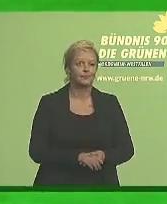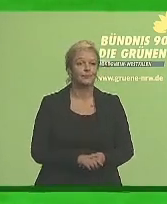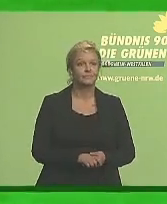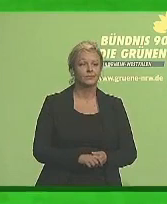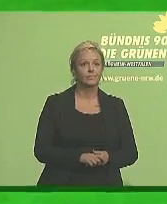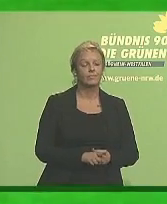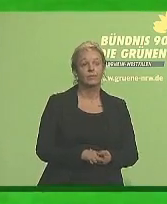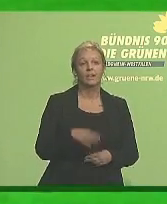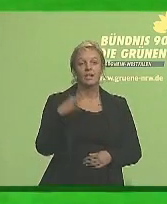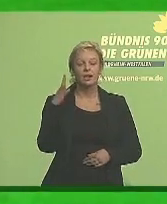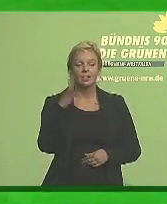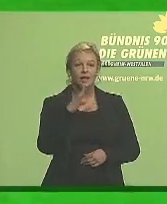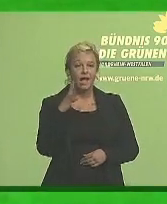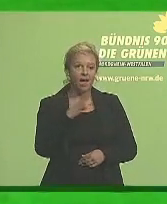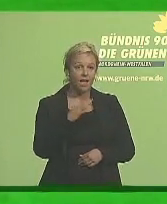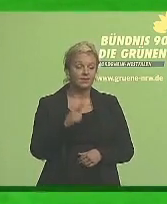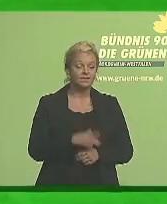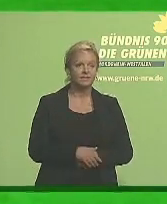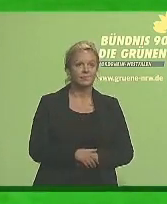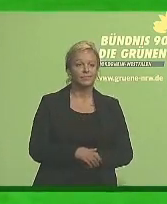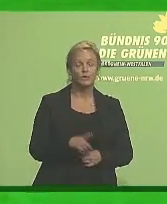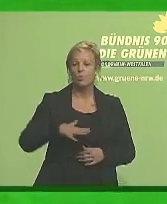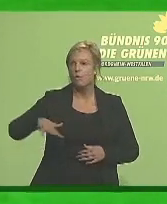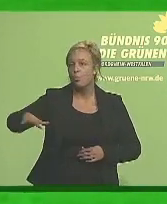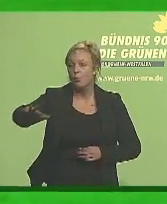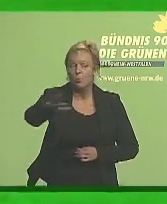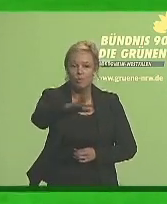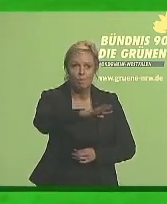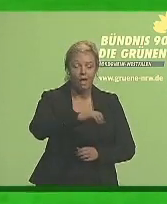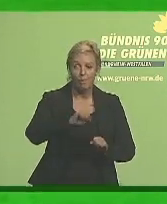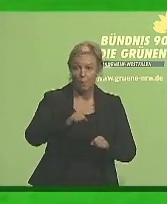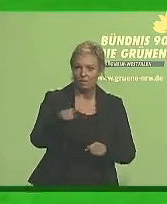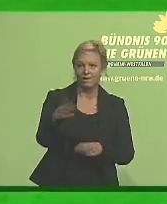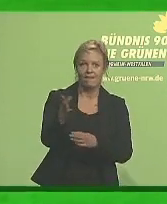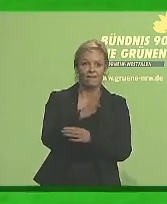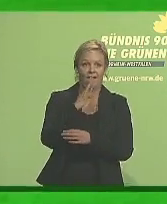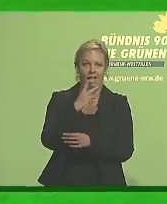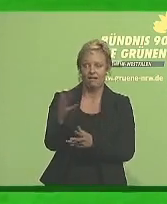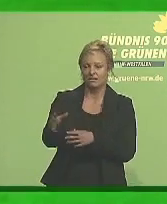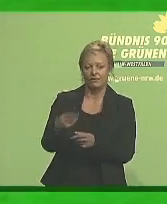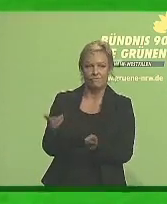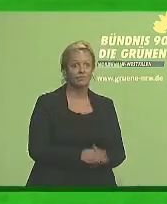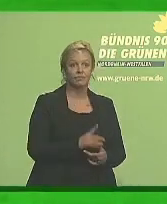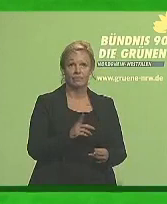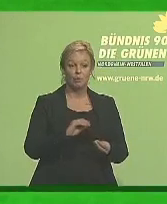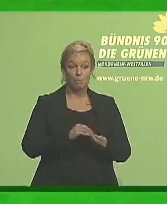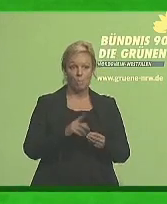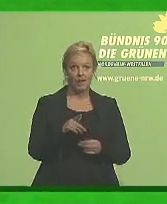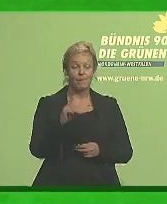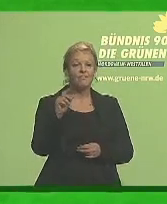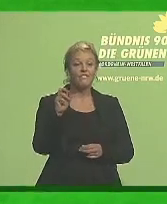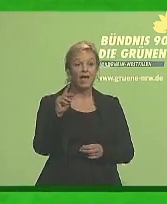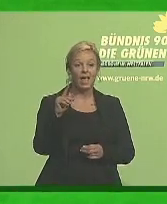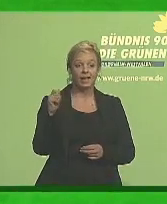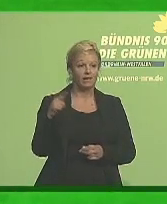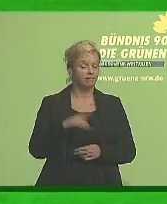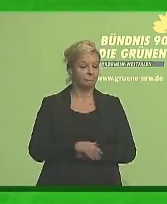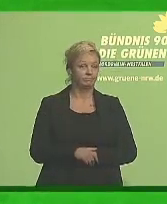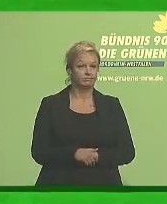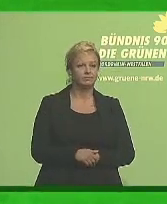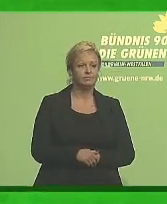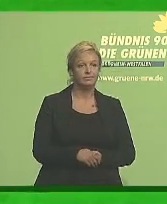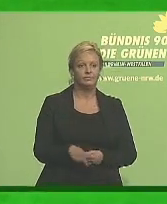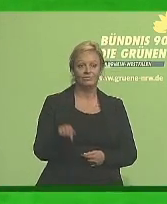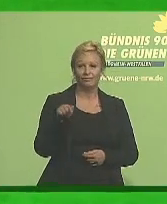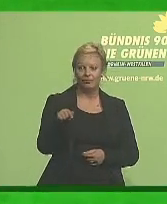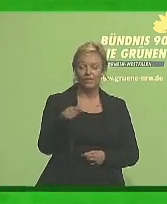unkonventionellem Gas, Schiefergas, überall da, wo es möglich ist, kein Problem mit Fracking, sind die Ansagen des